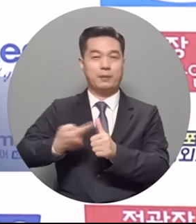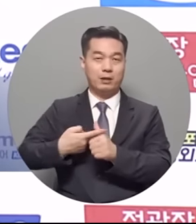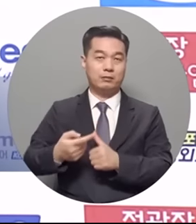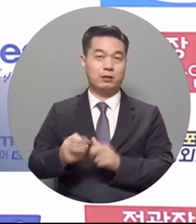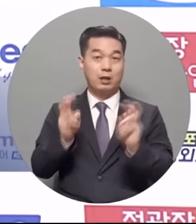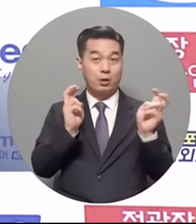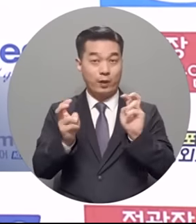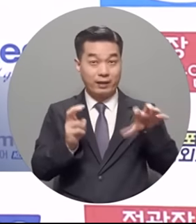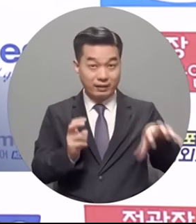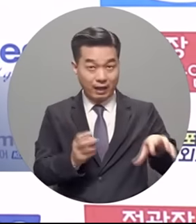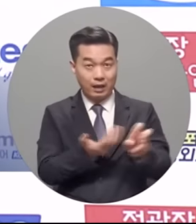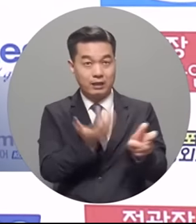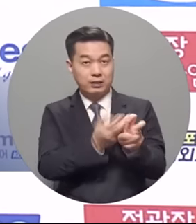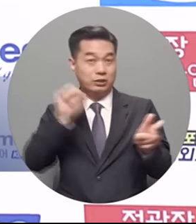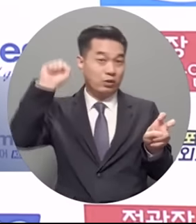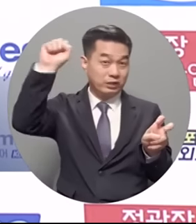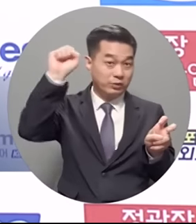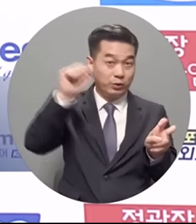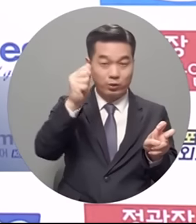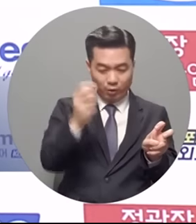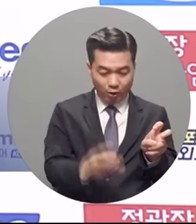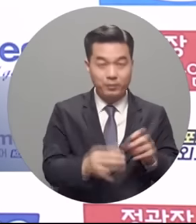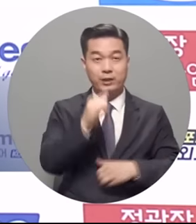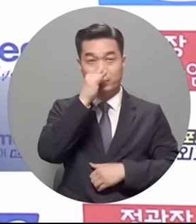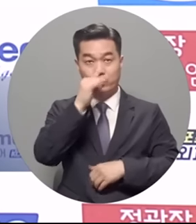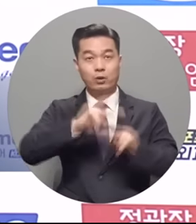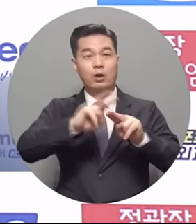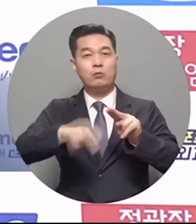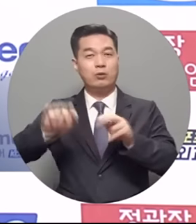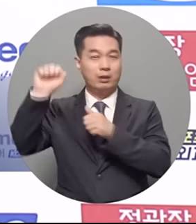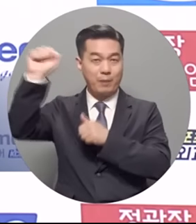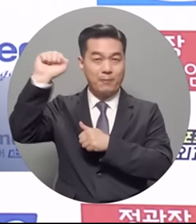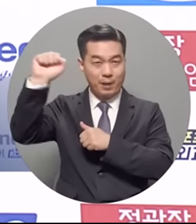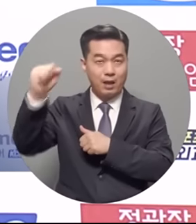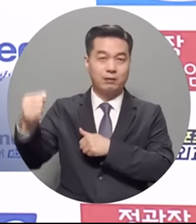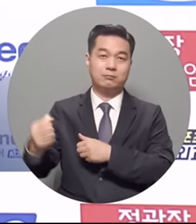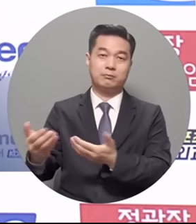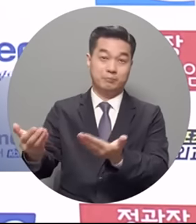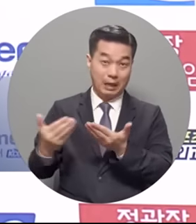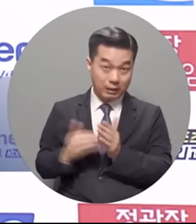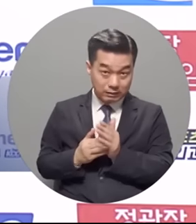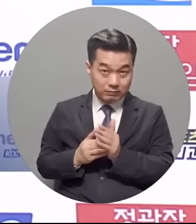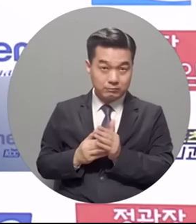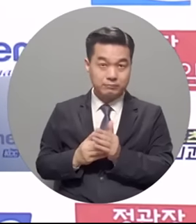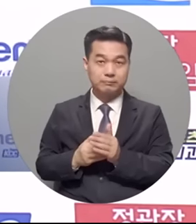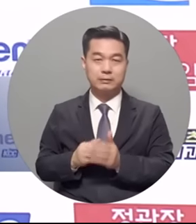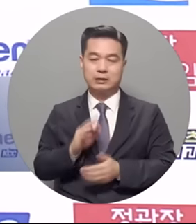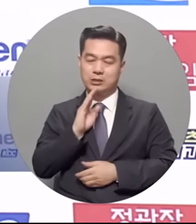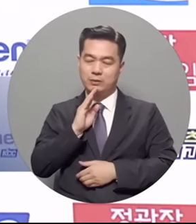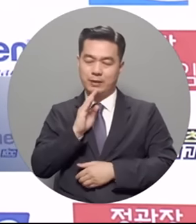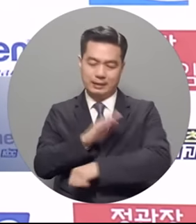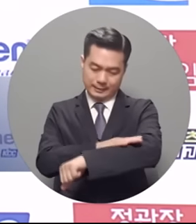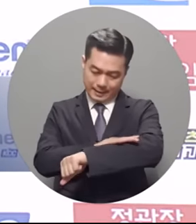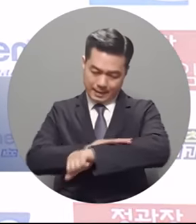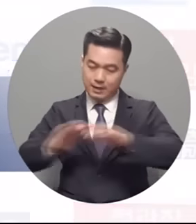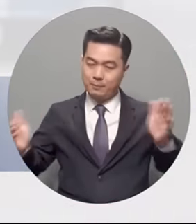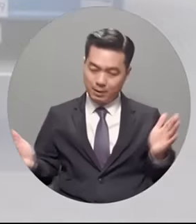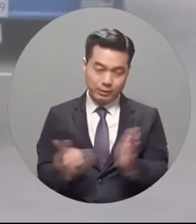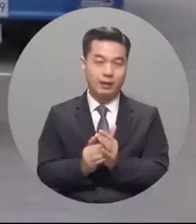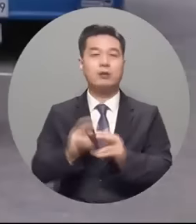회사에다가 트럭 시위도 여러 번 하고 물러나라고 여러 번 했는데 깨끗이 잘하고